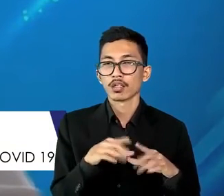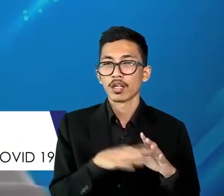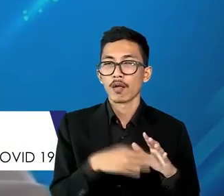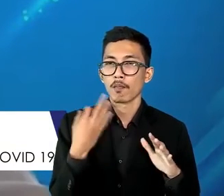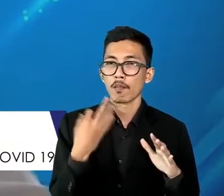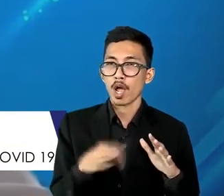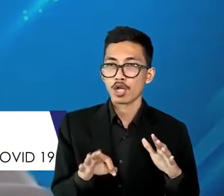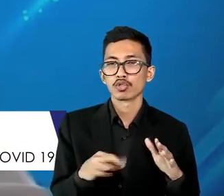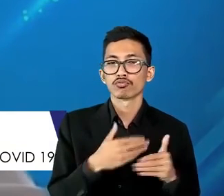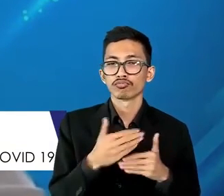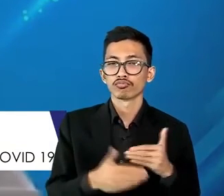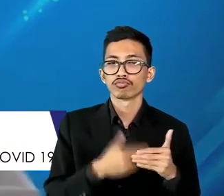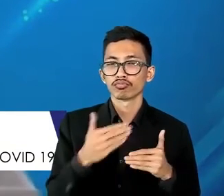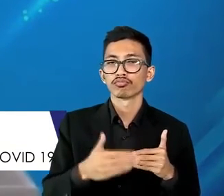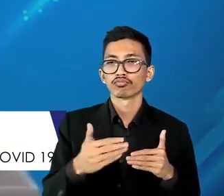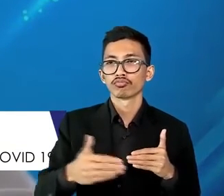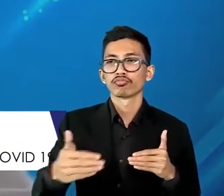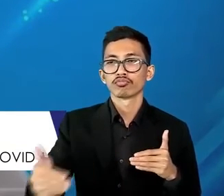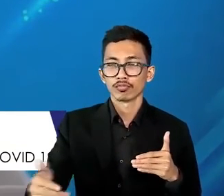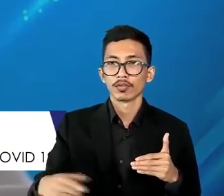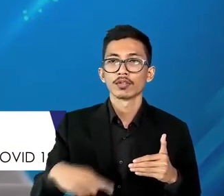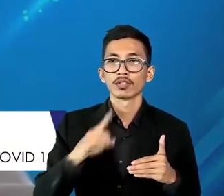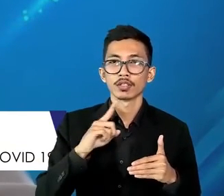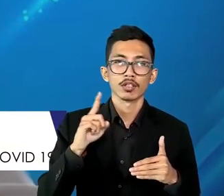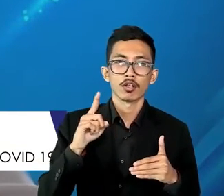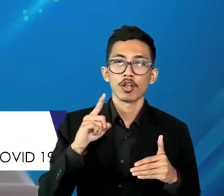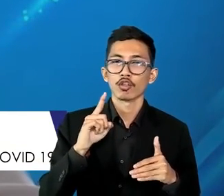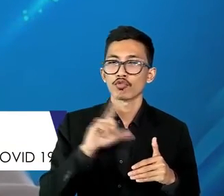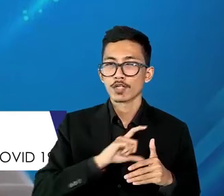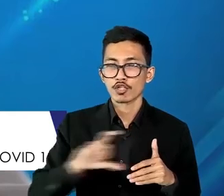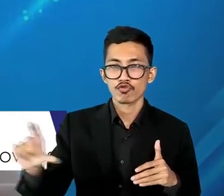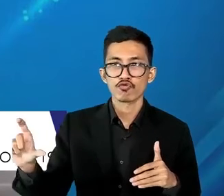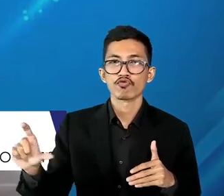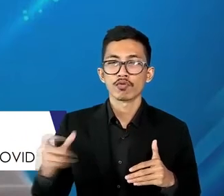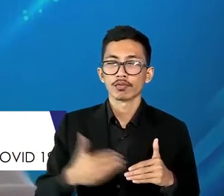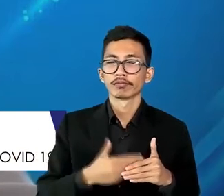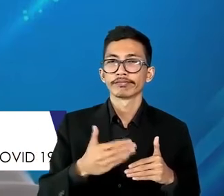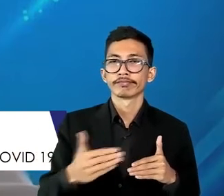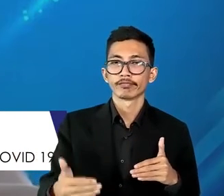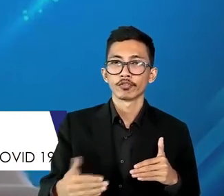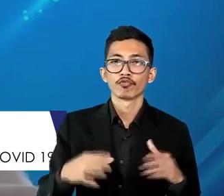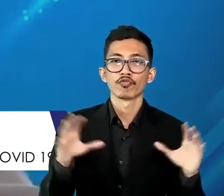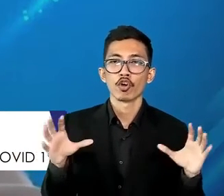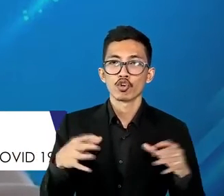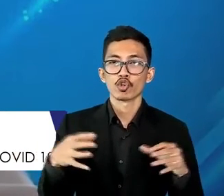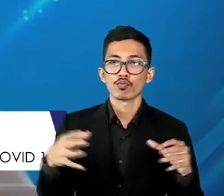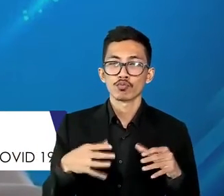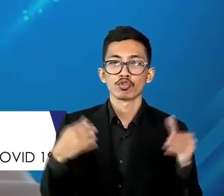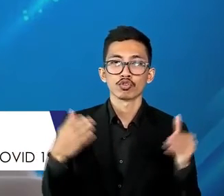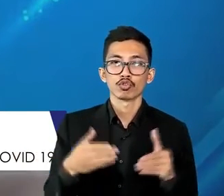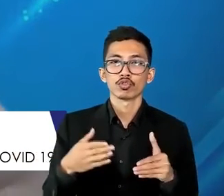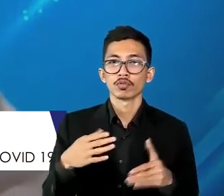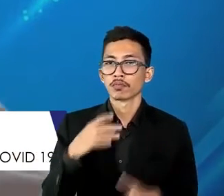yang akan terus-menerus kita lakukan setiap minggu, forum bersama para lurah. Saya minta kepada